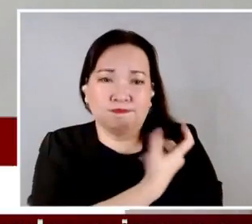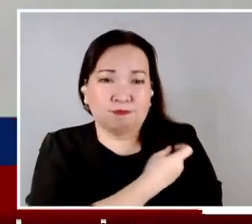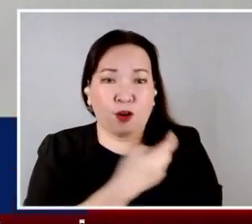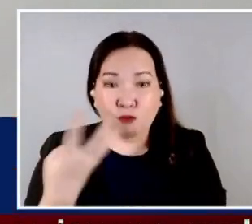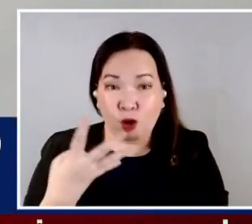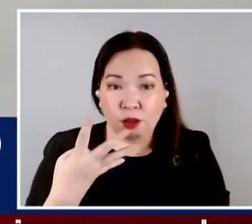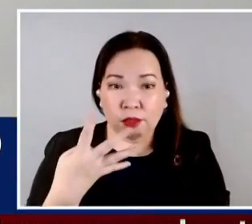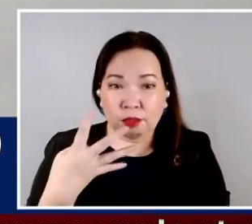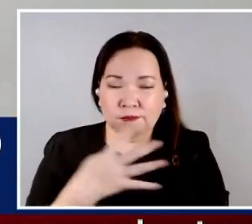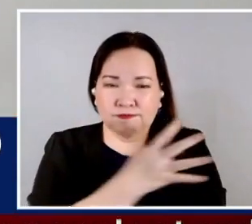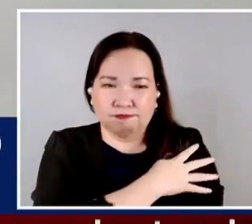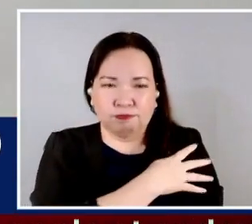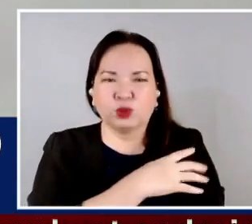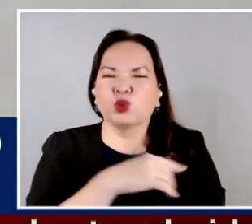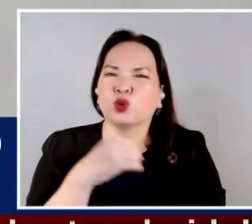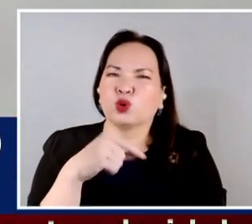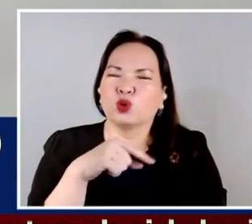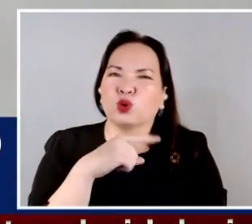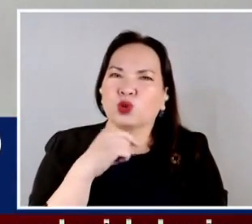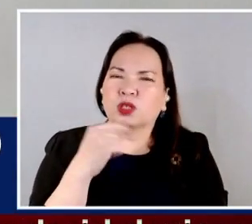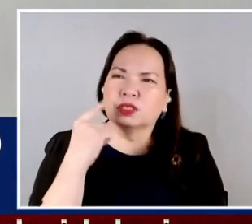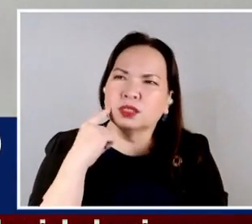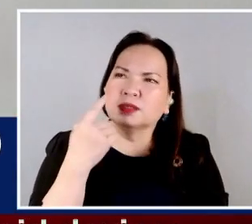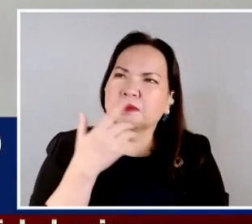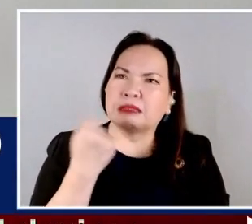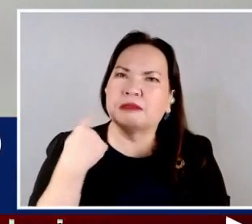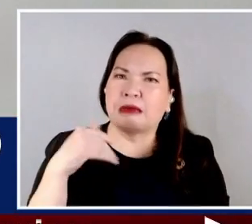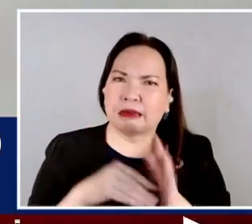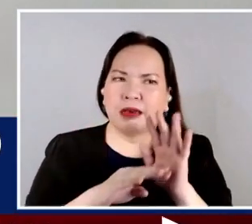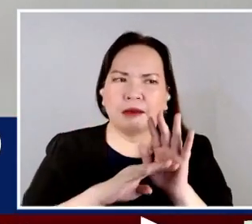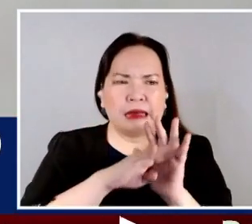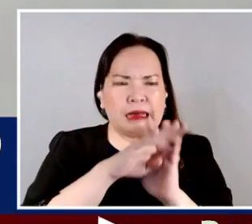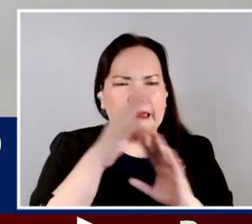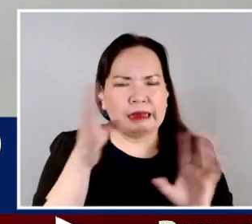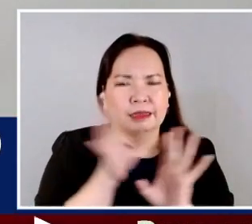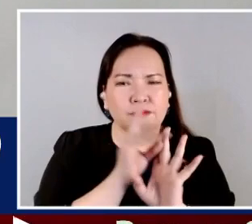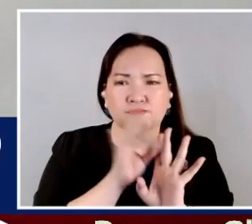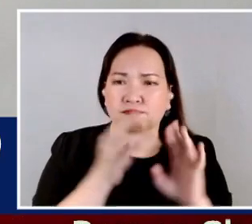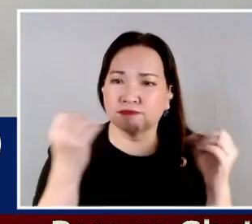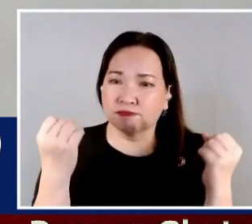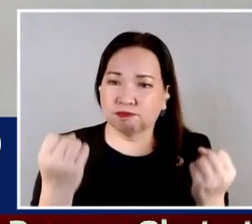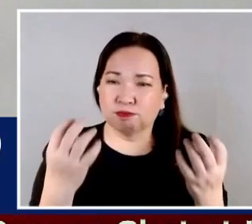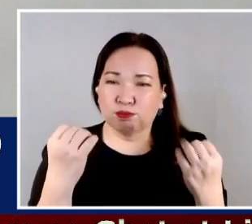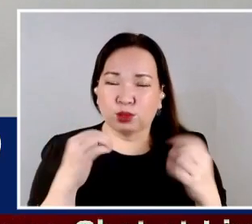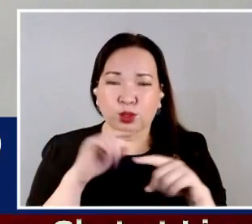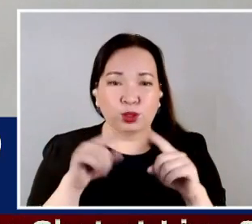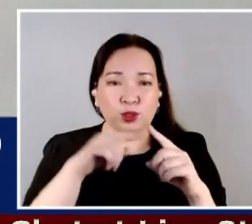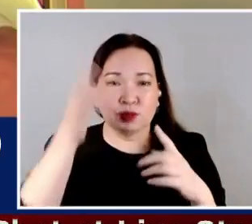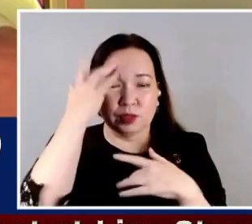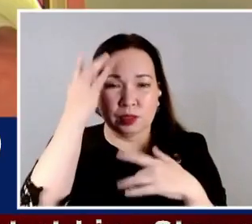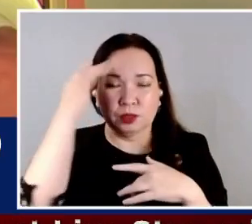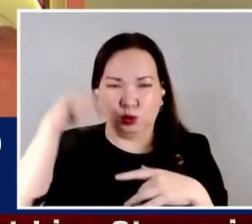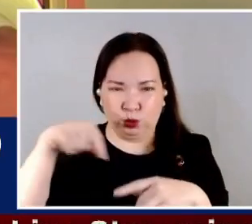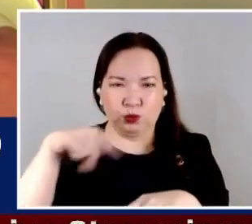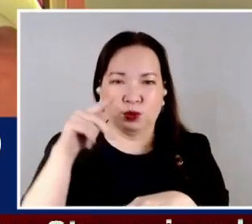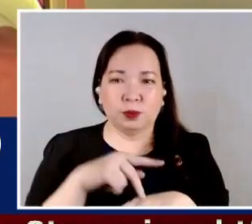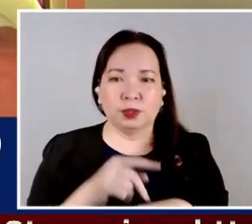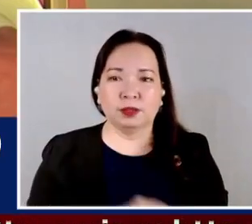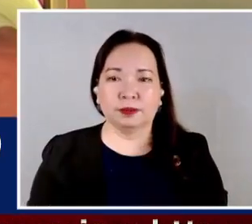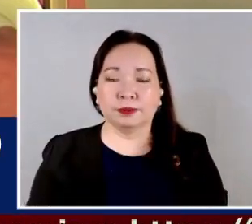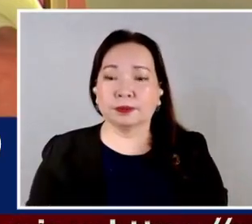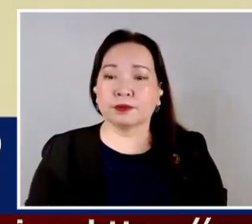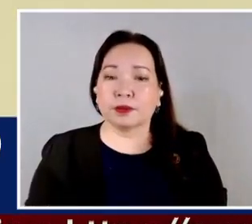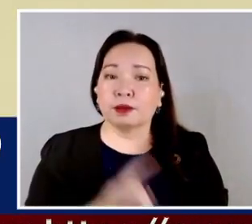natin na maari pang tumaas uli kung sakali ang mga sakit dito sa ating bansa. Yun pong